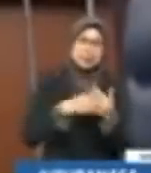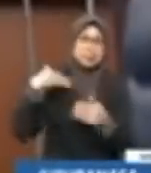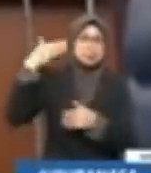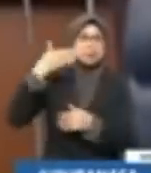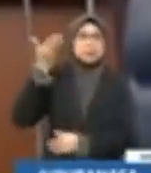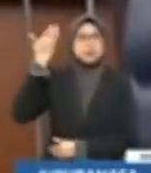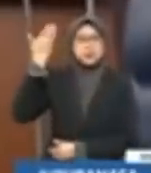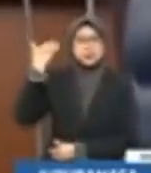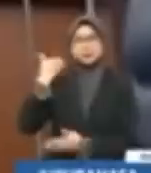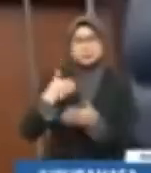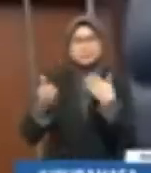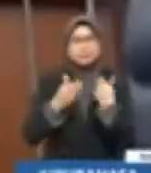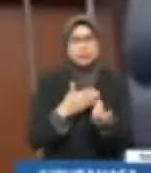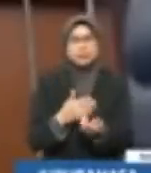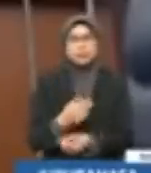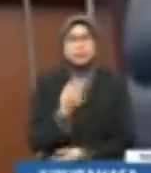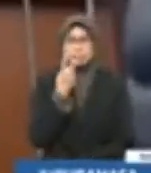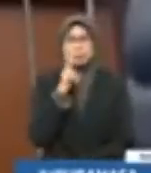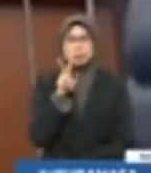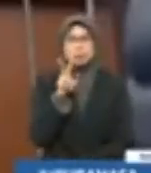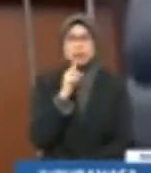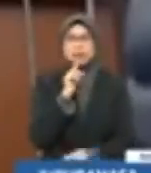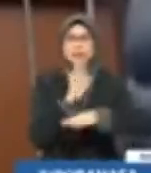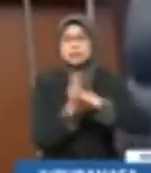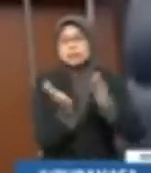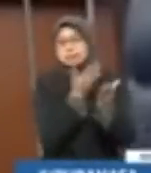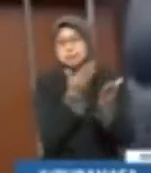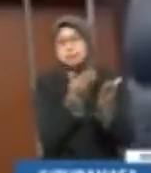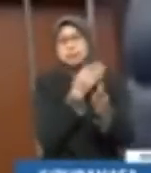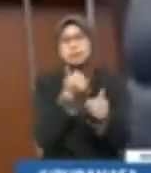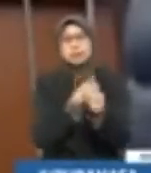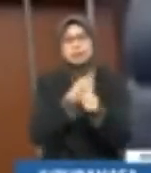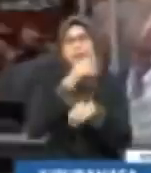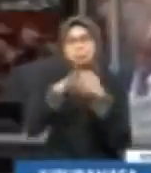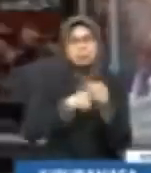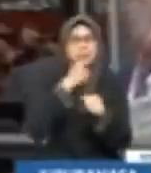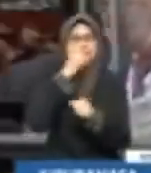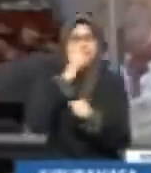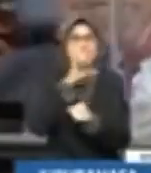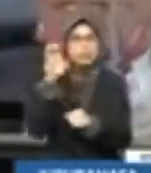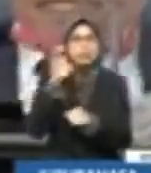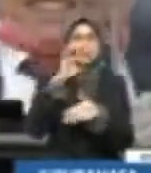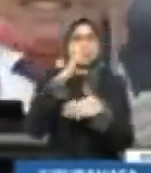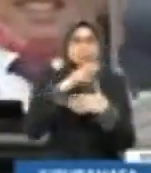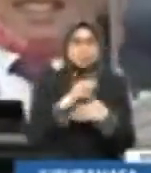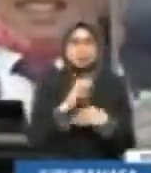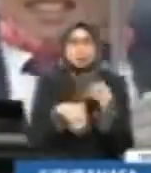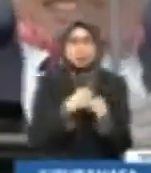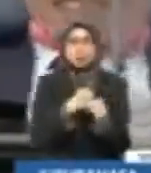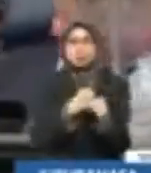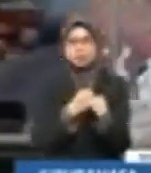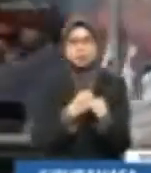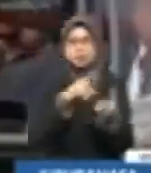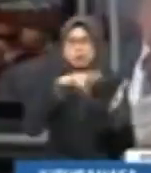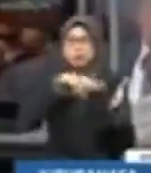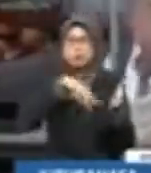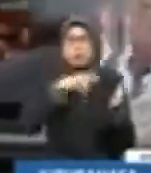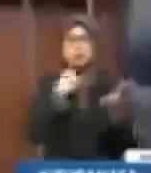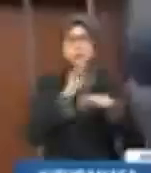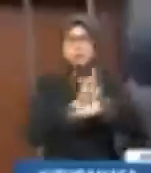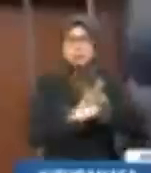Dipercaya, yang penting adalah tengok manifesto setiap tahun 100. Kita akan mengumumkan acara manifesto.